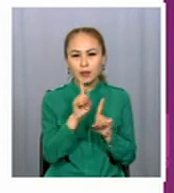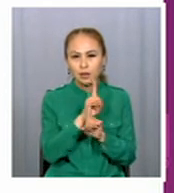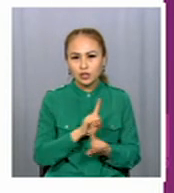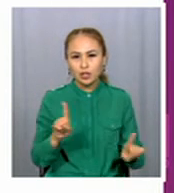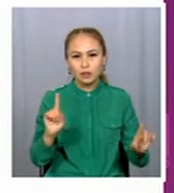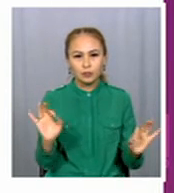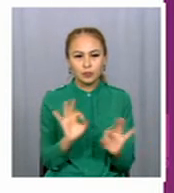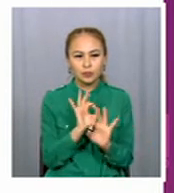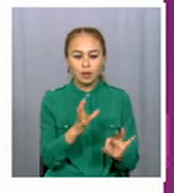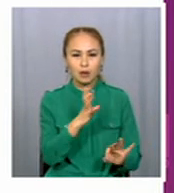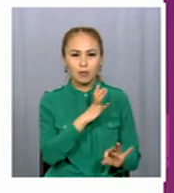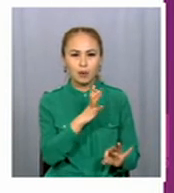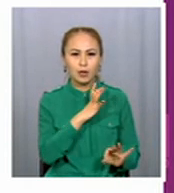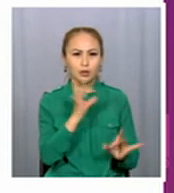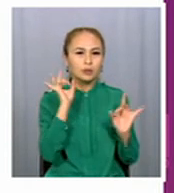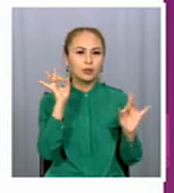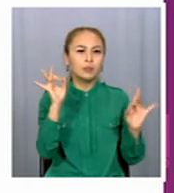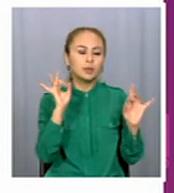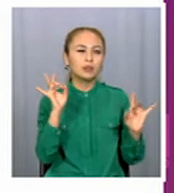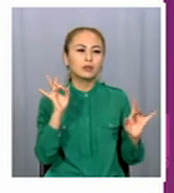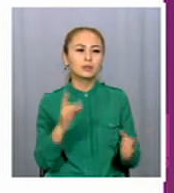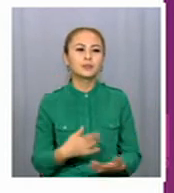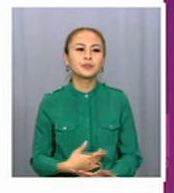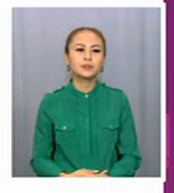бай тембрлі аспап.